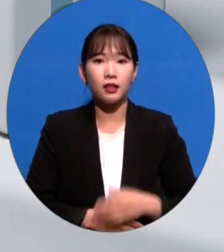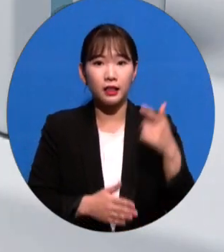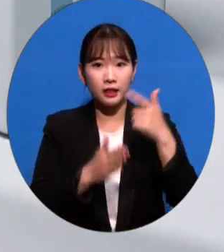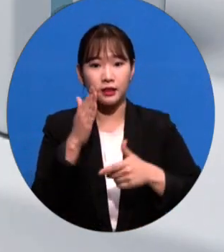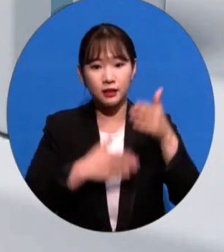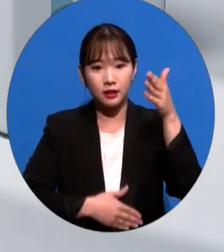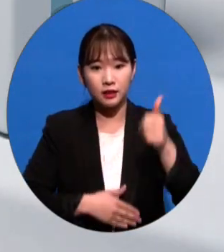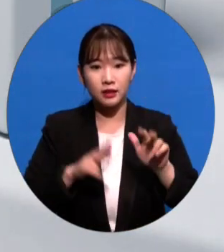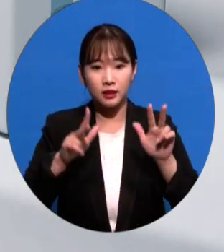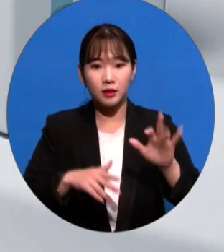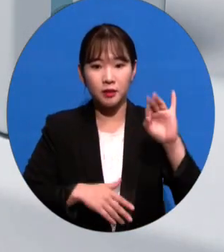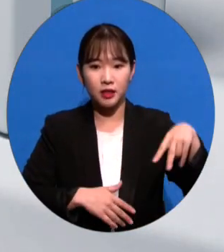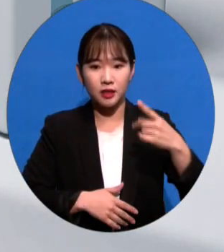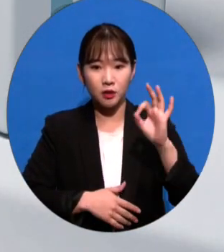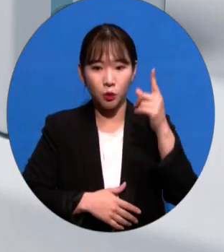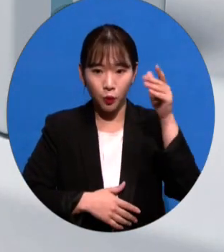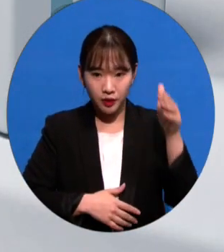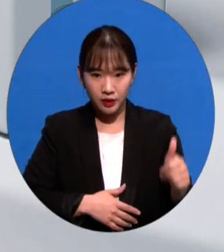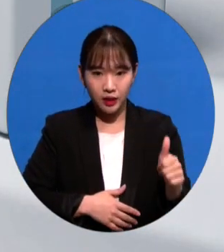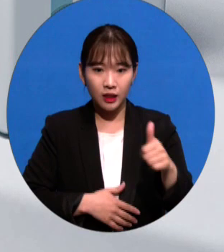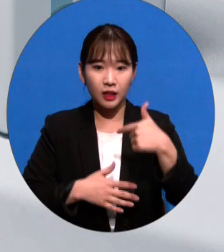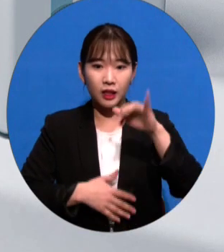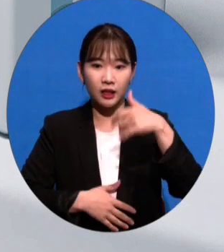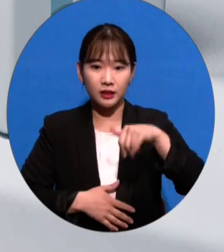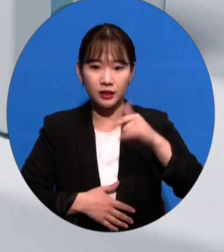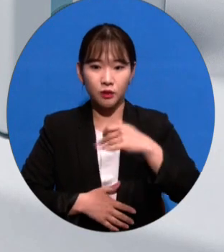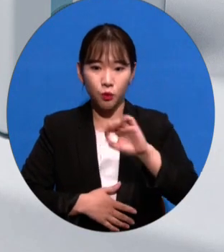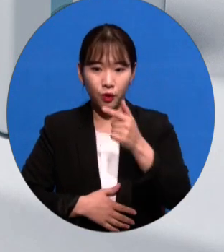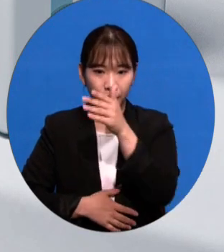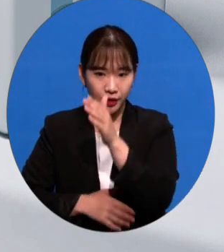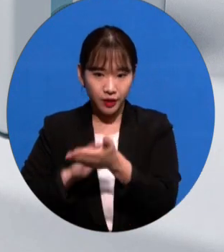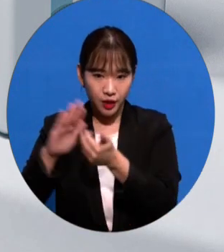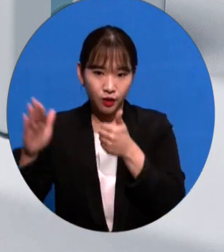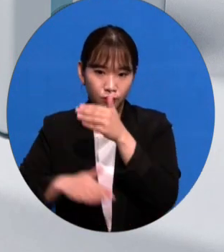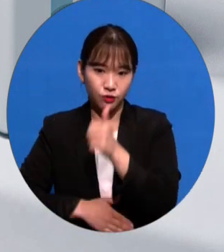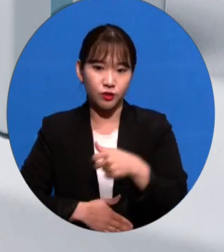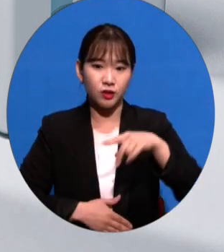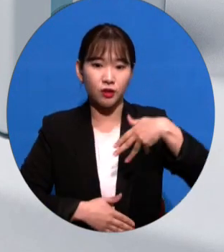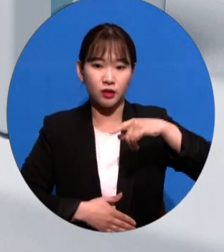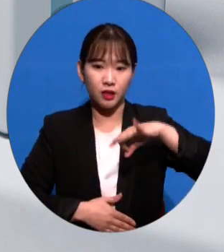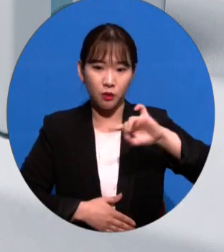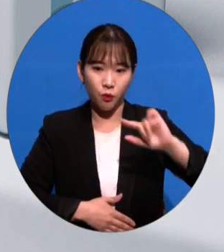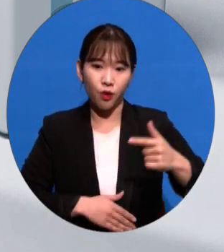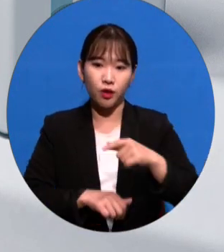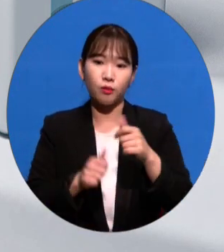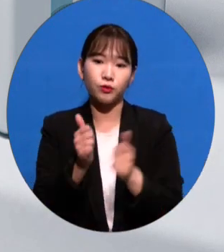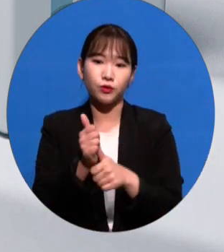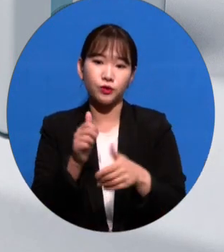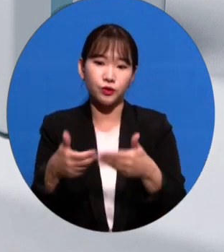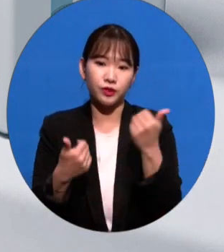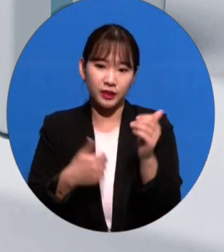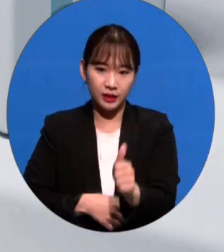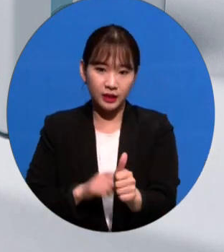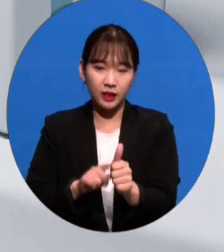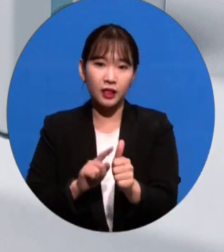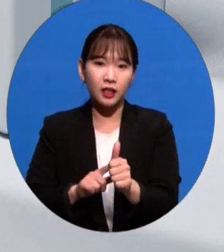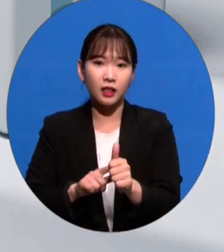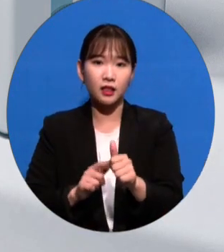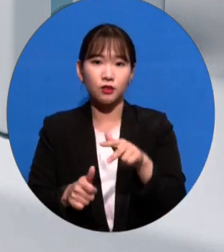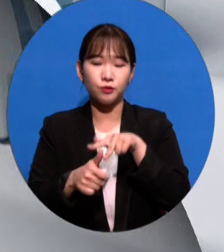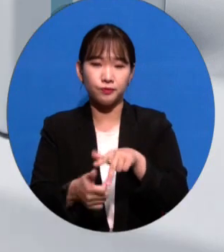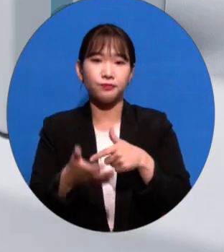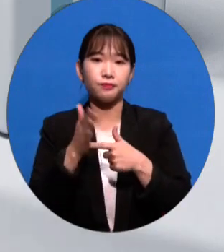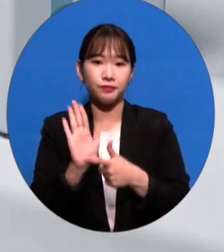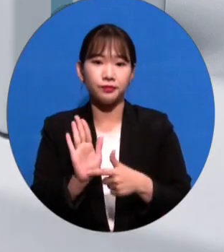강진 군수는 현 이승호 군수와 강진원 전 군수, 서치원 전 민주당 정책위 부의장이 경선 후보자로